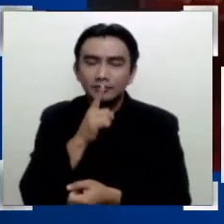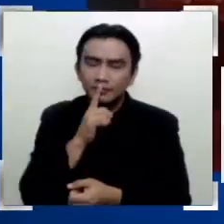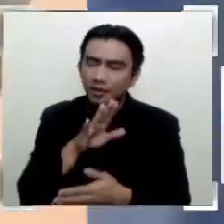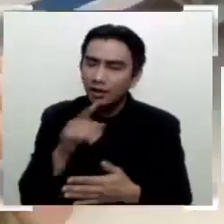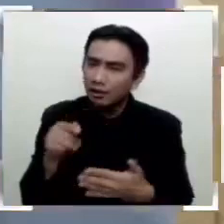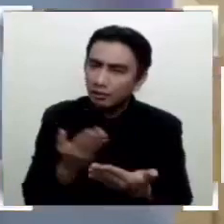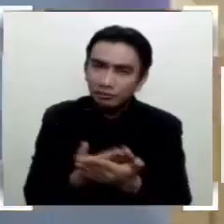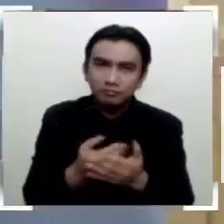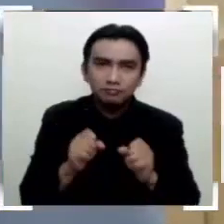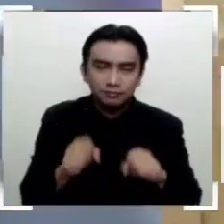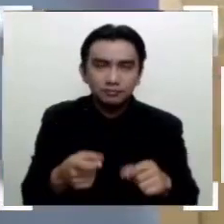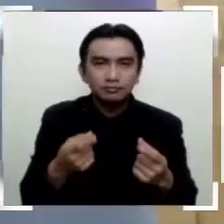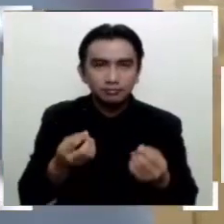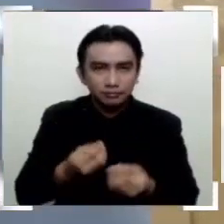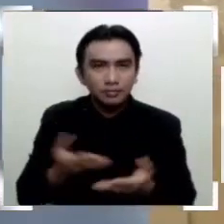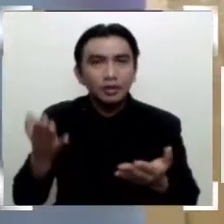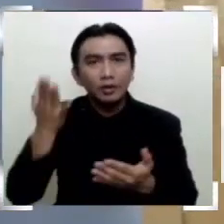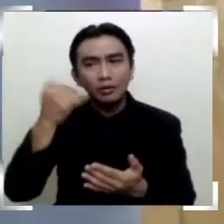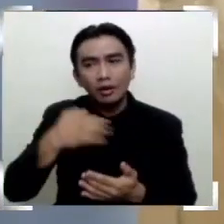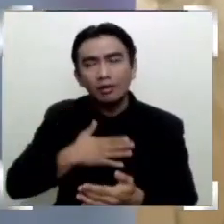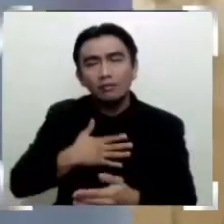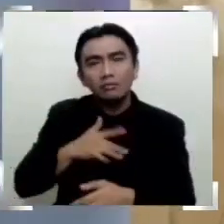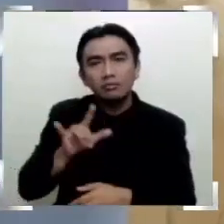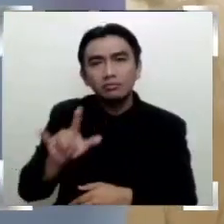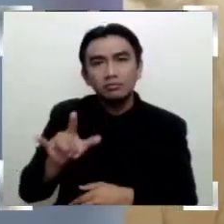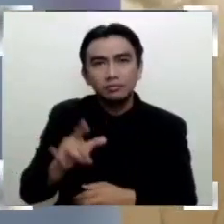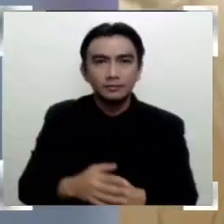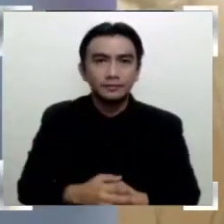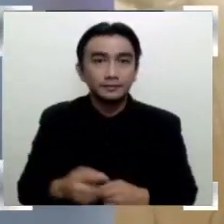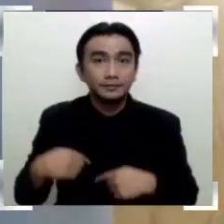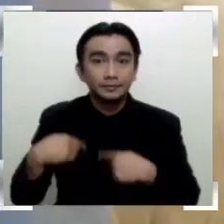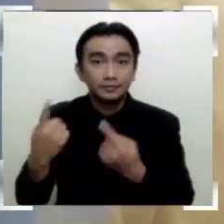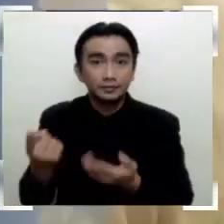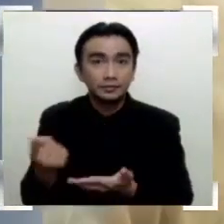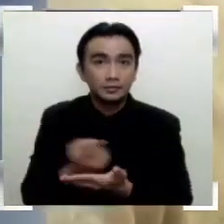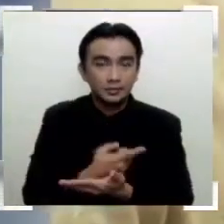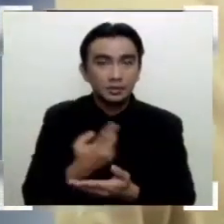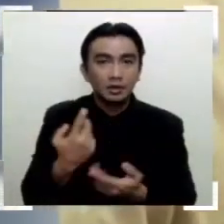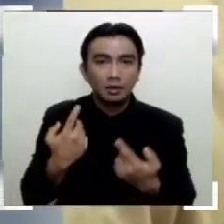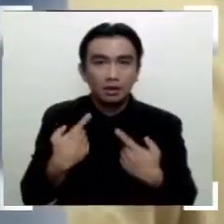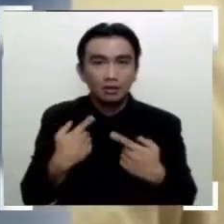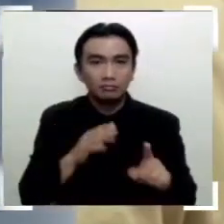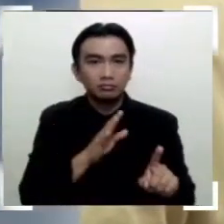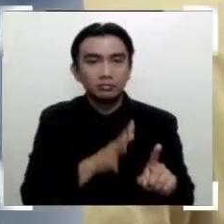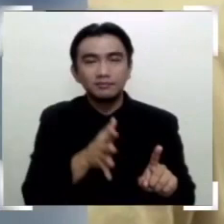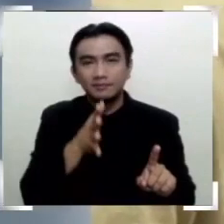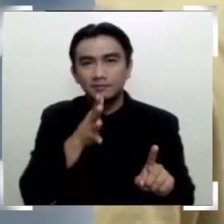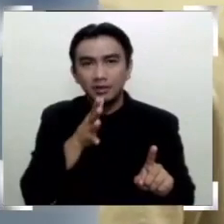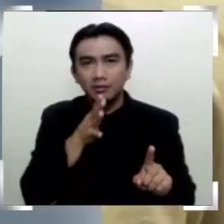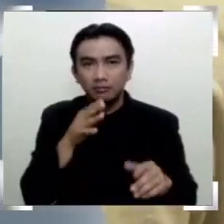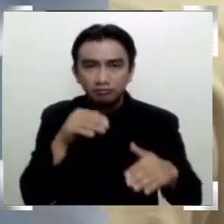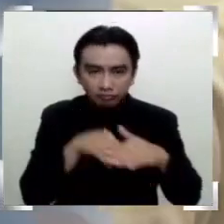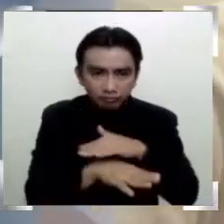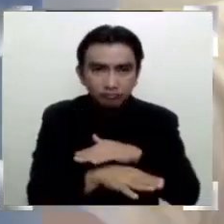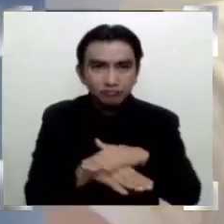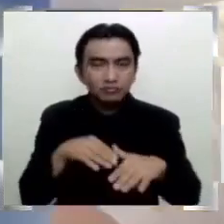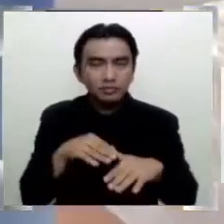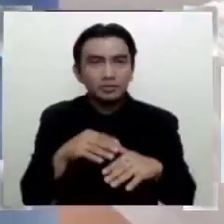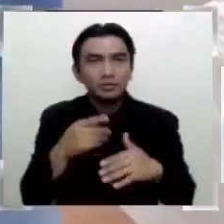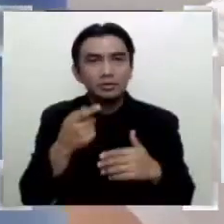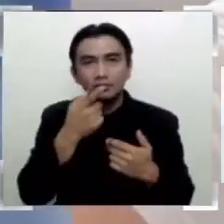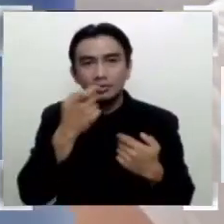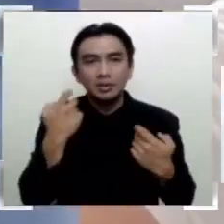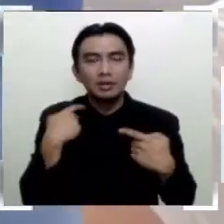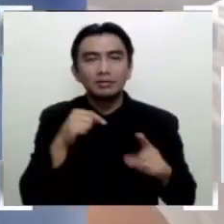love her. Nito raw mga nagdaang linggo, labas-masok sa ospital ang kanyang ina para magpa-dialysis dahil sa sakit nito